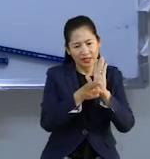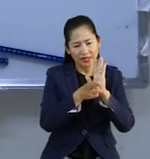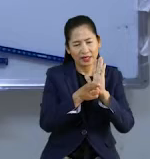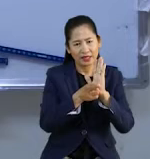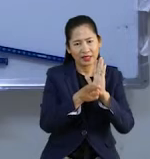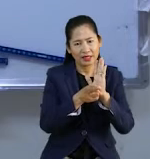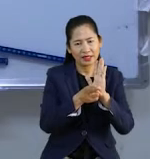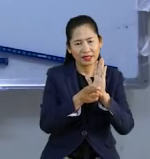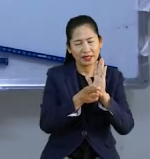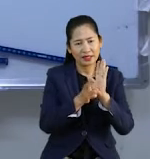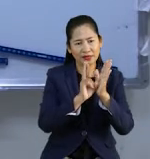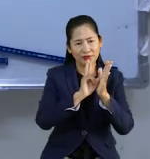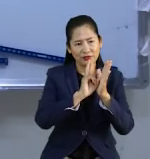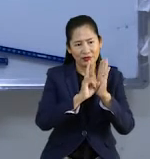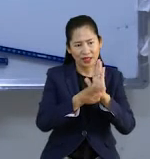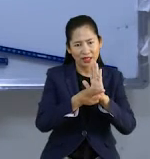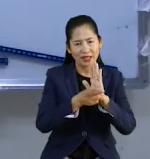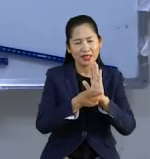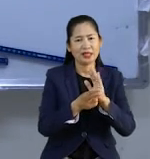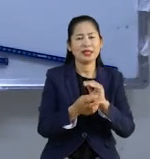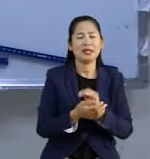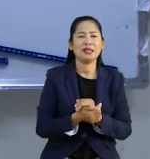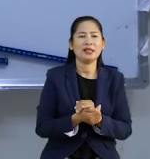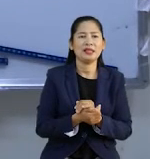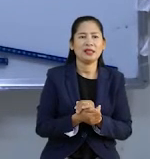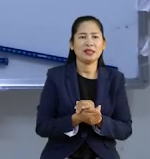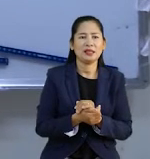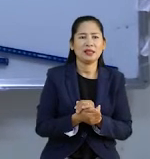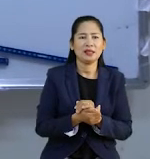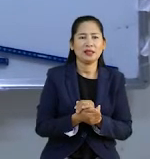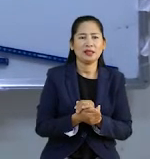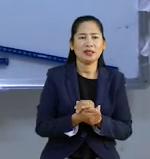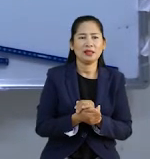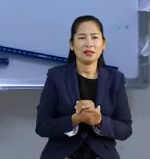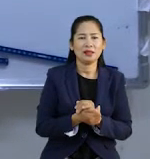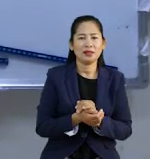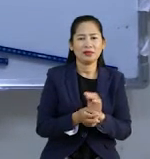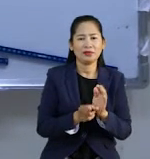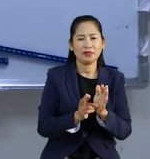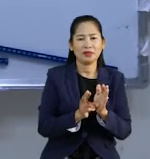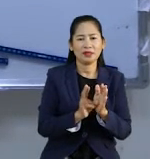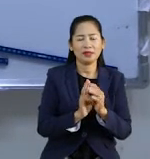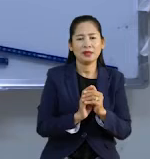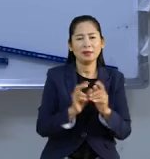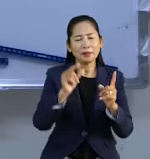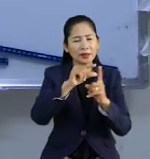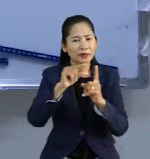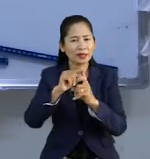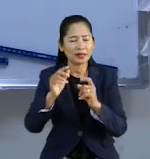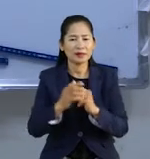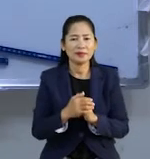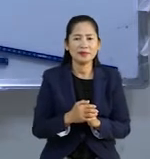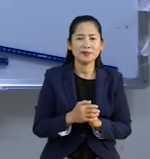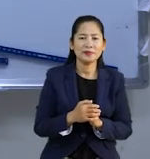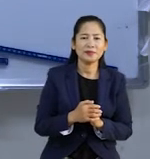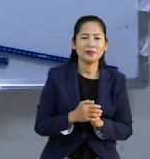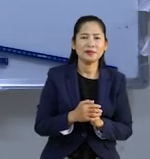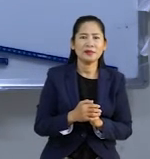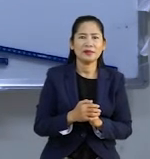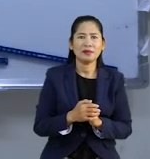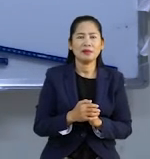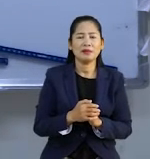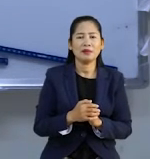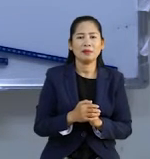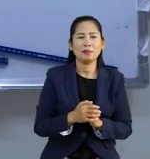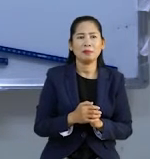วิเนยมีนเสมีนสัญญาผัดผัดเลือนะก่อนนะบาเปียไอเตียก่อนบาปรอ